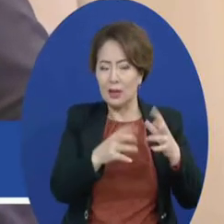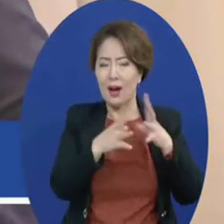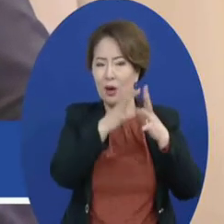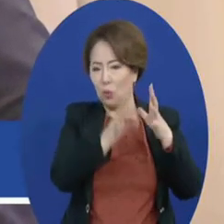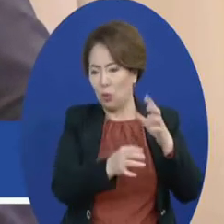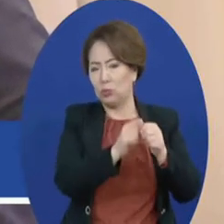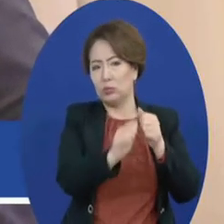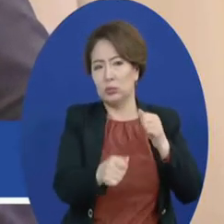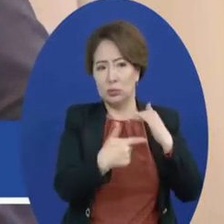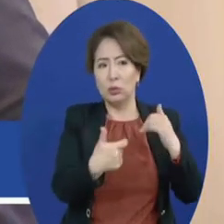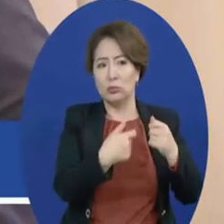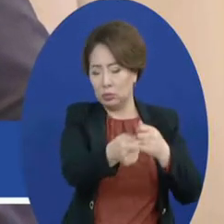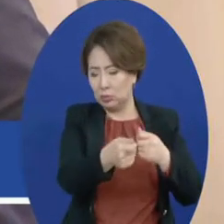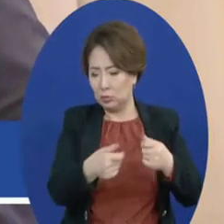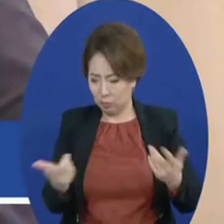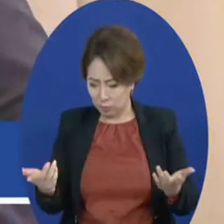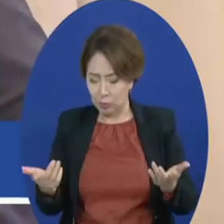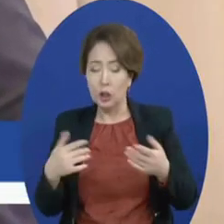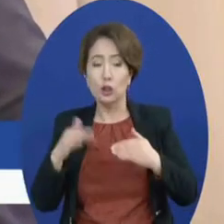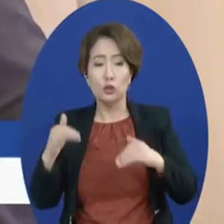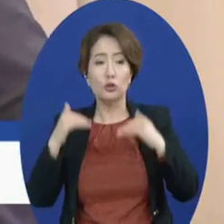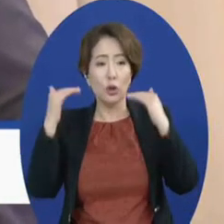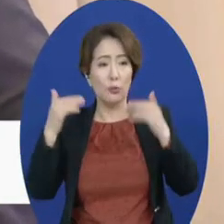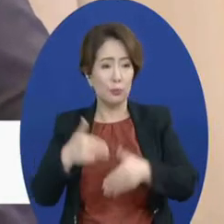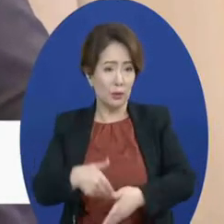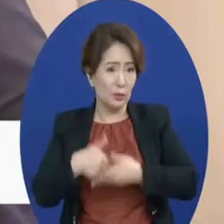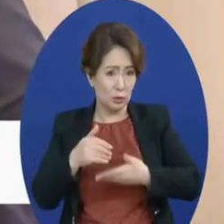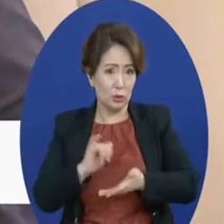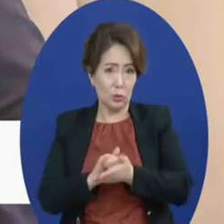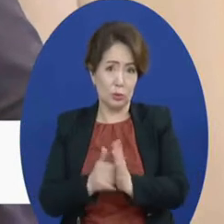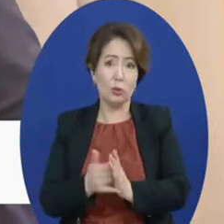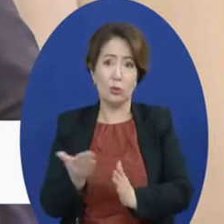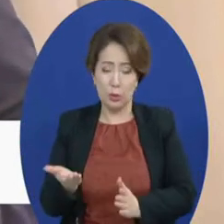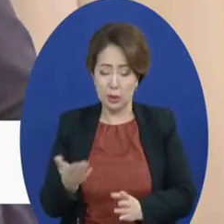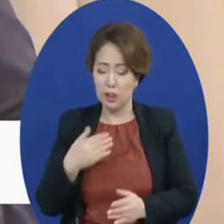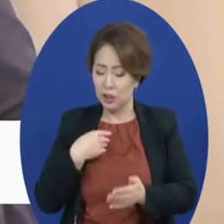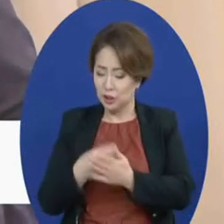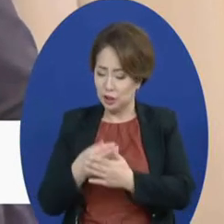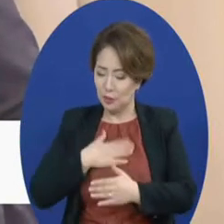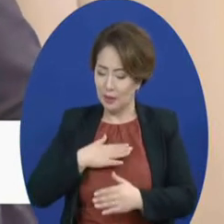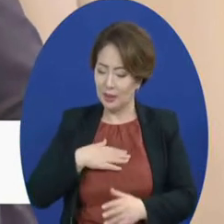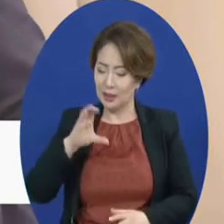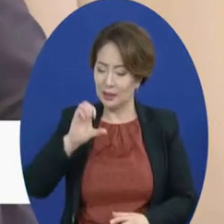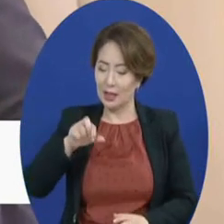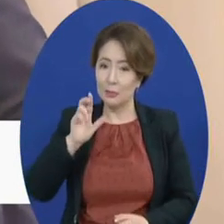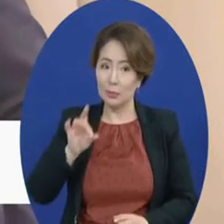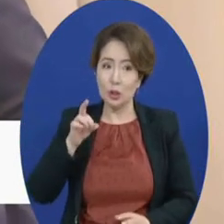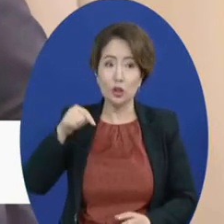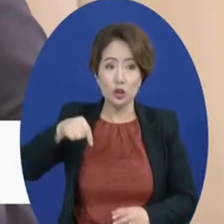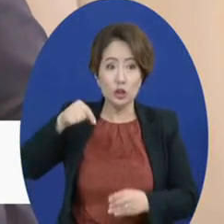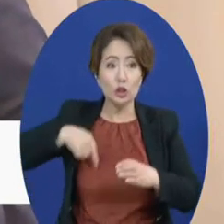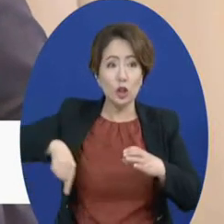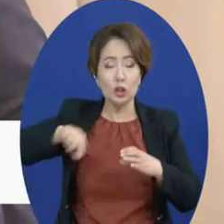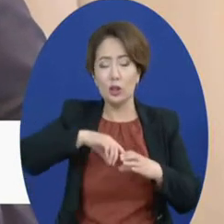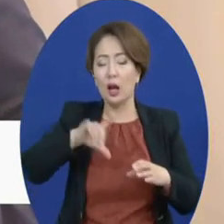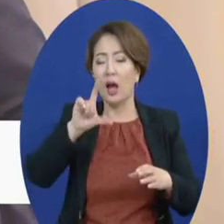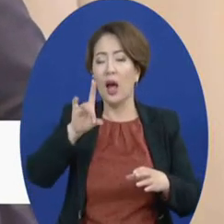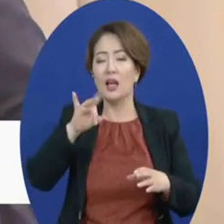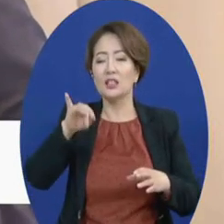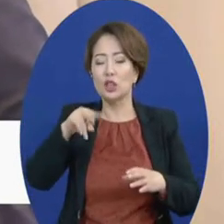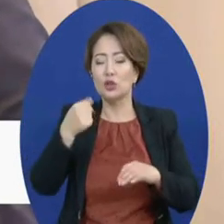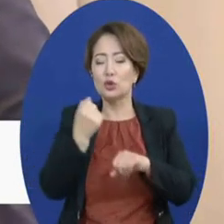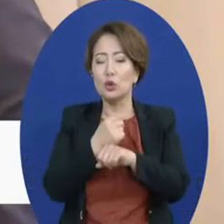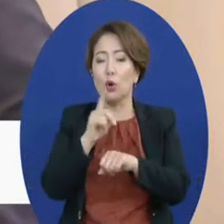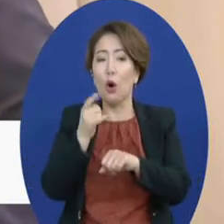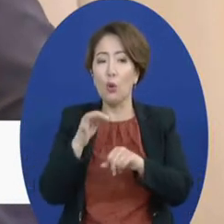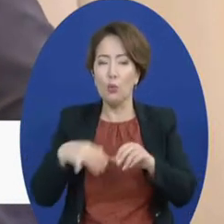төлж яхад бол энэ бол ажил дээрний салбарт том дэмжлэг байна. Одоо шилдэл манай салбарт ихэвчлэн нийт одоо эрдэс чулуу хөнгөн зах